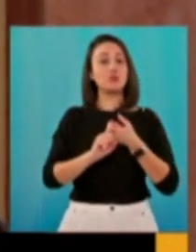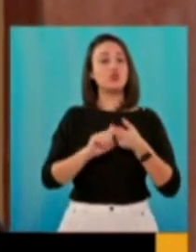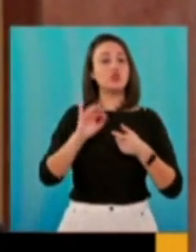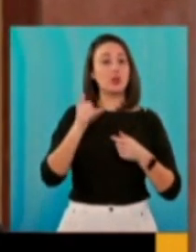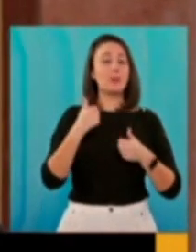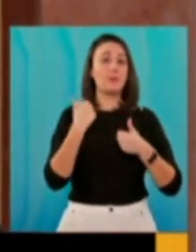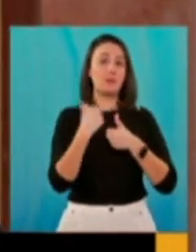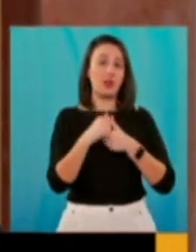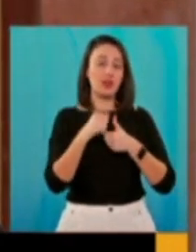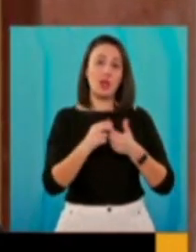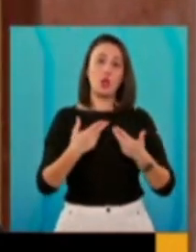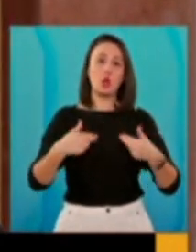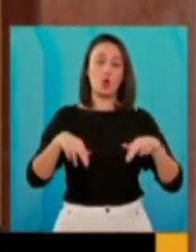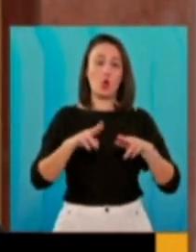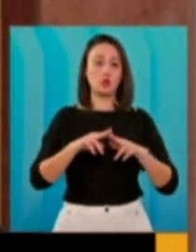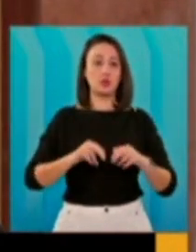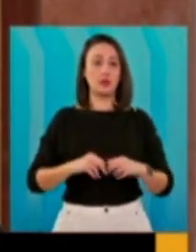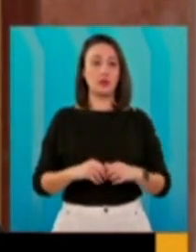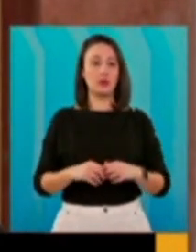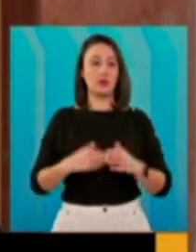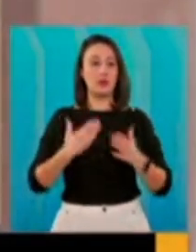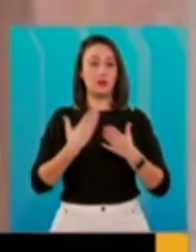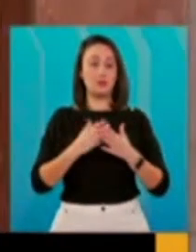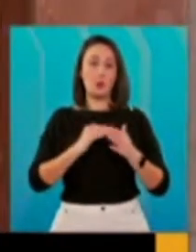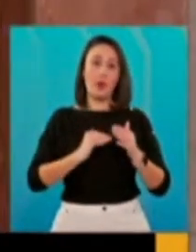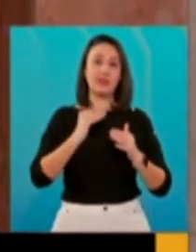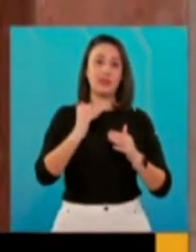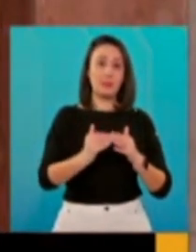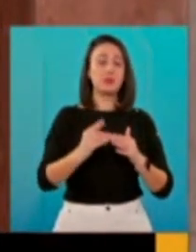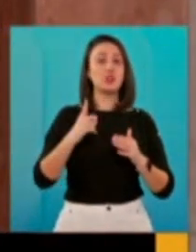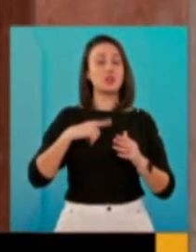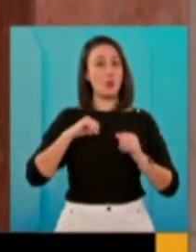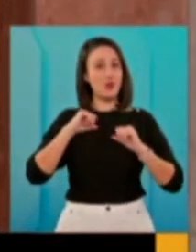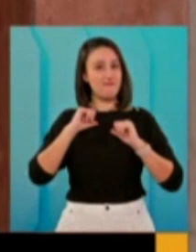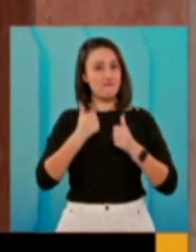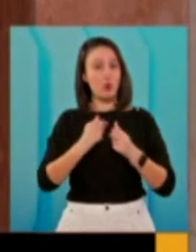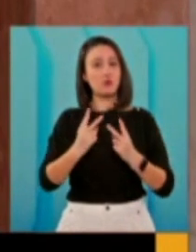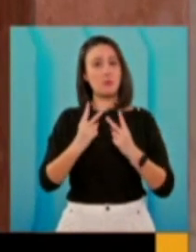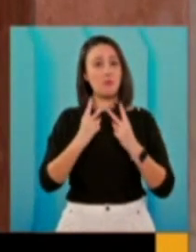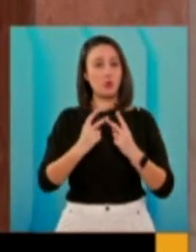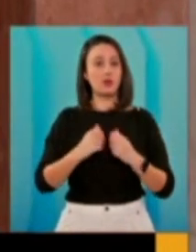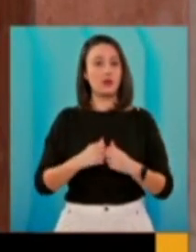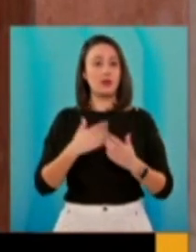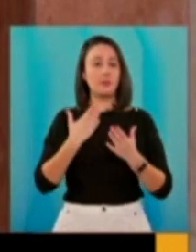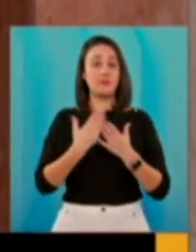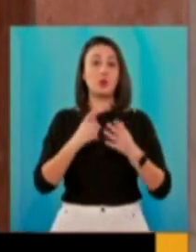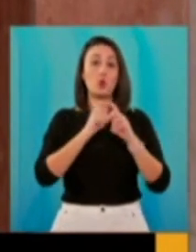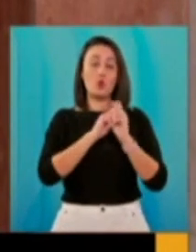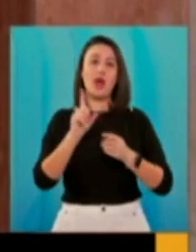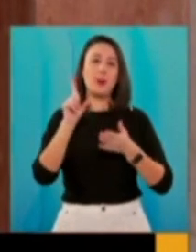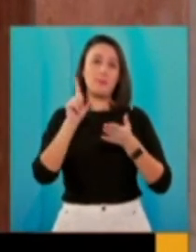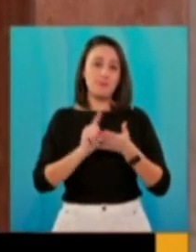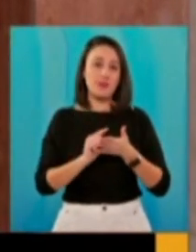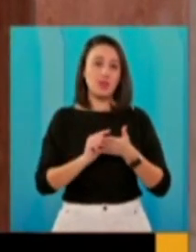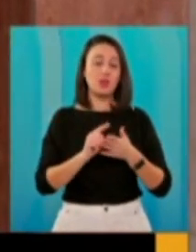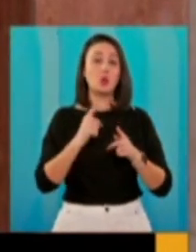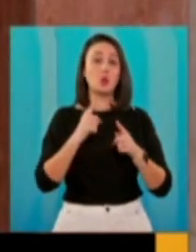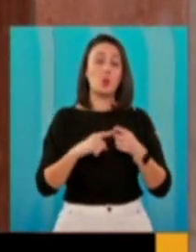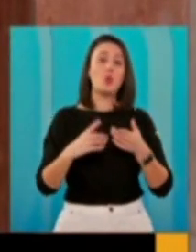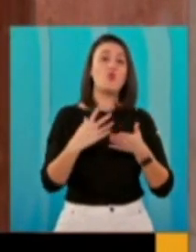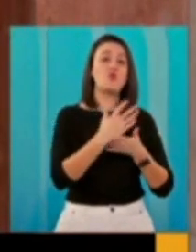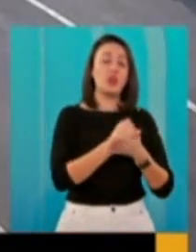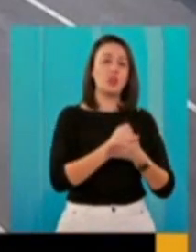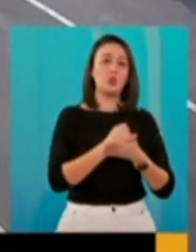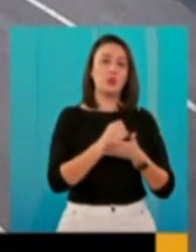și prietenilor noștri pentru a le depăși. E un efort semnificativ pentru o țară mică, cu